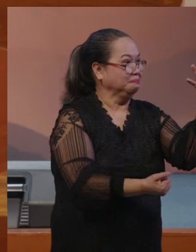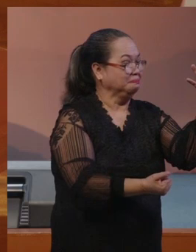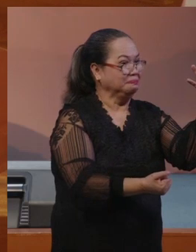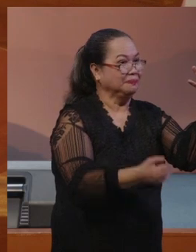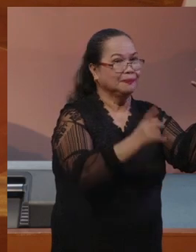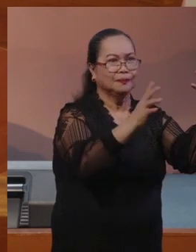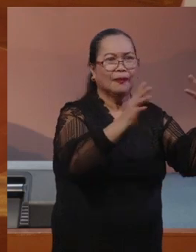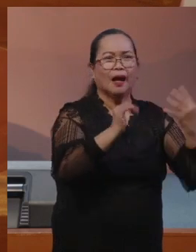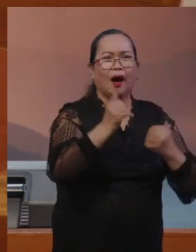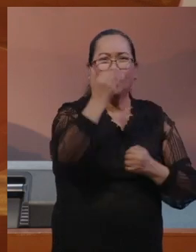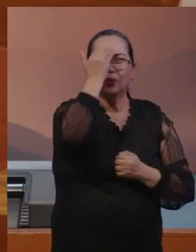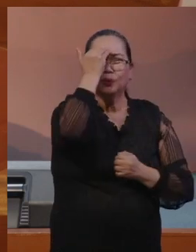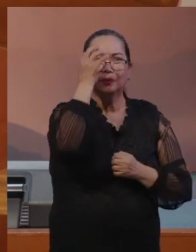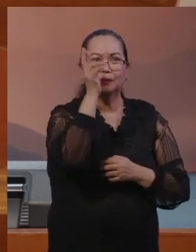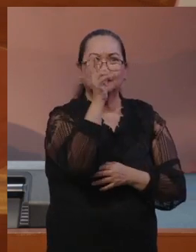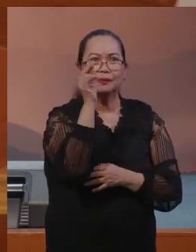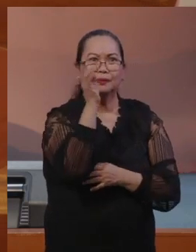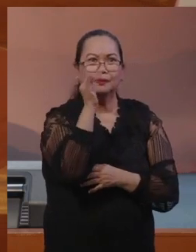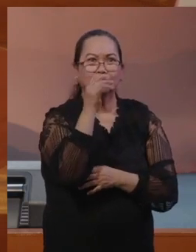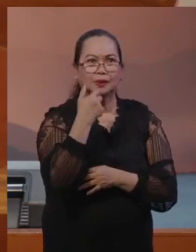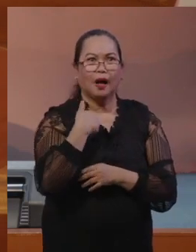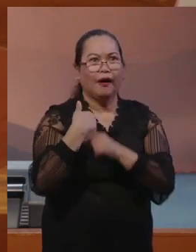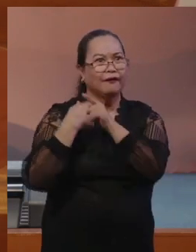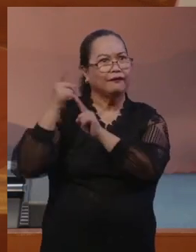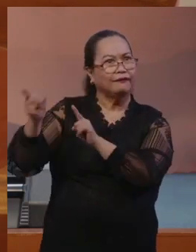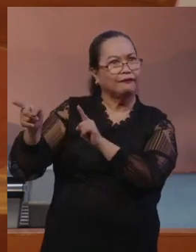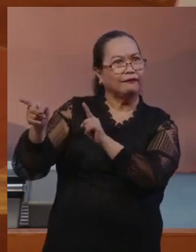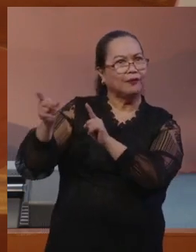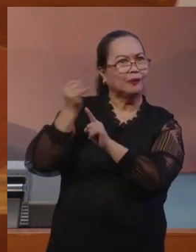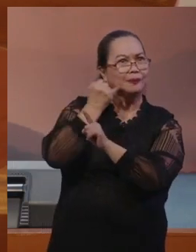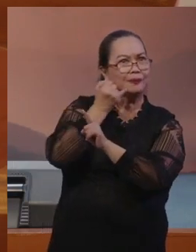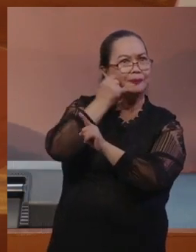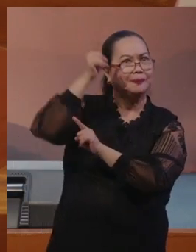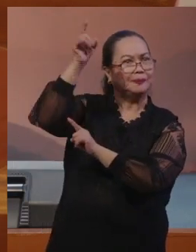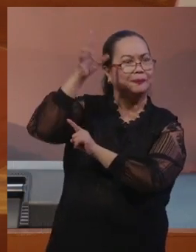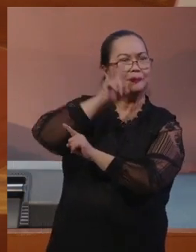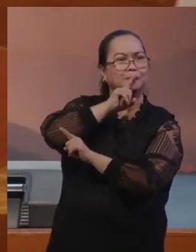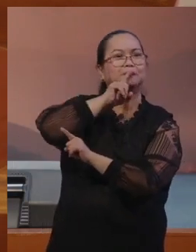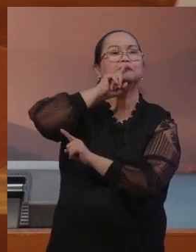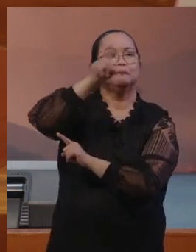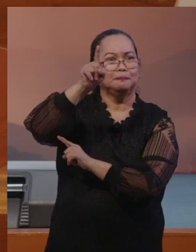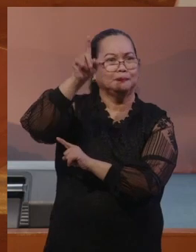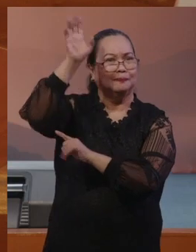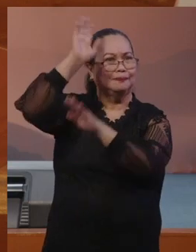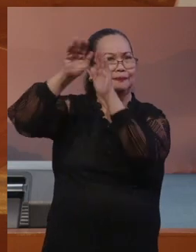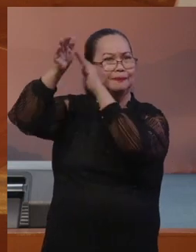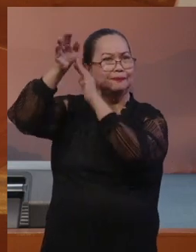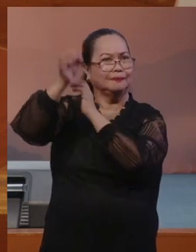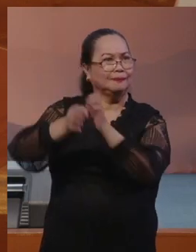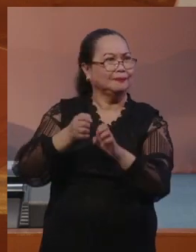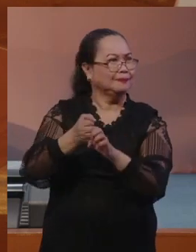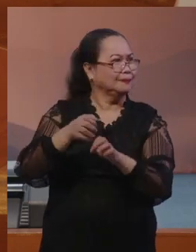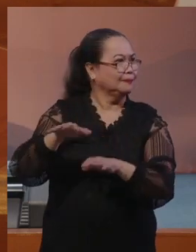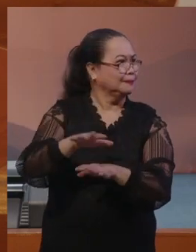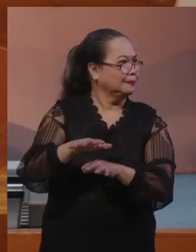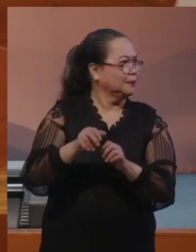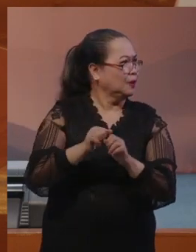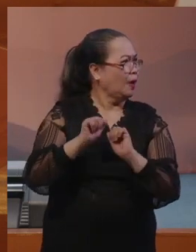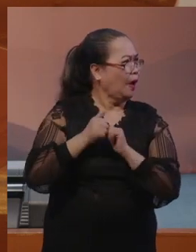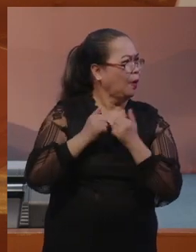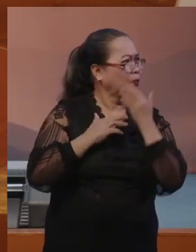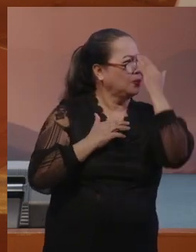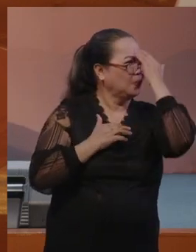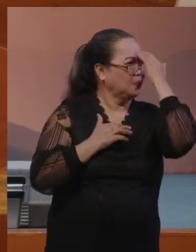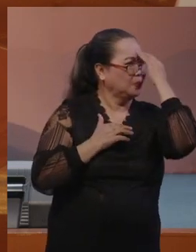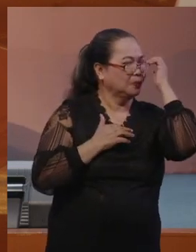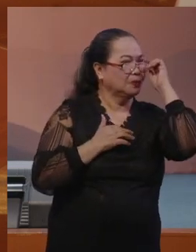Paano niya nalaman that there is a God who is God in heaven above and on the earth beneath?